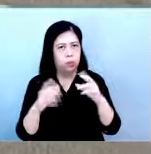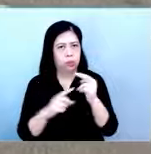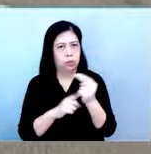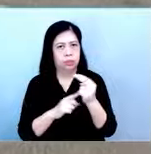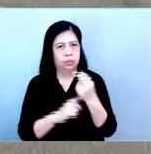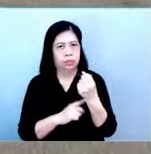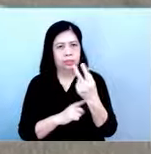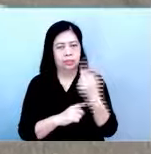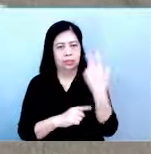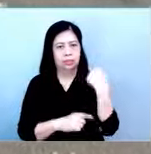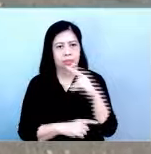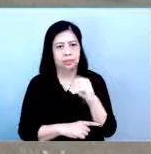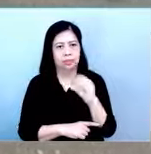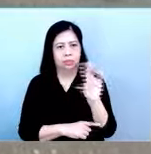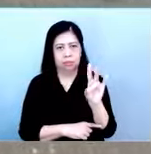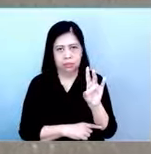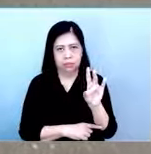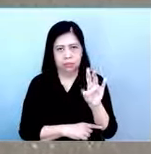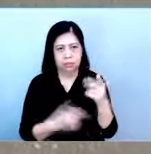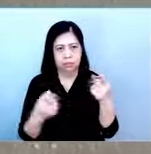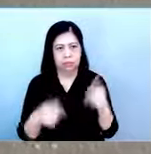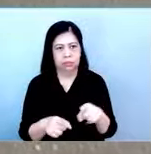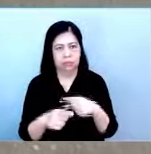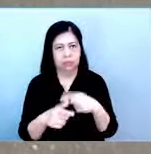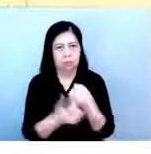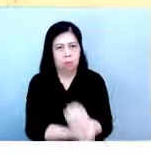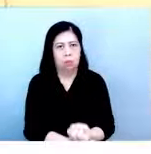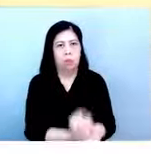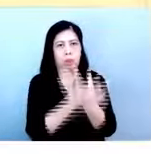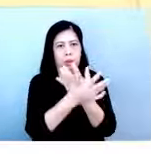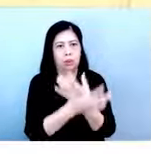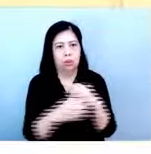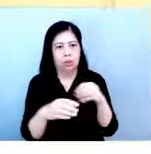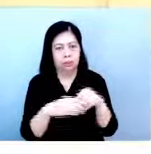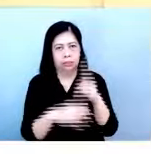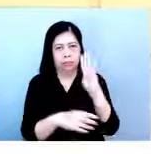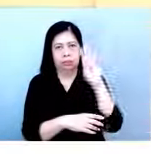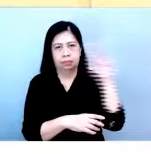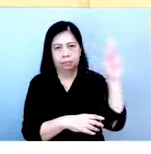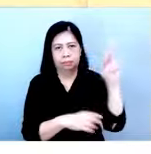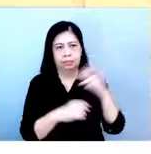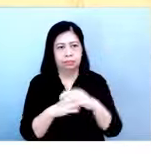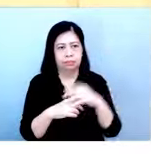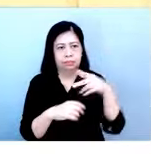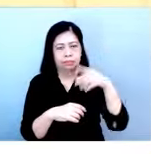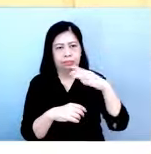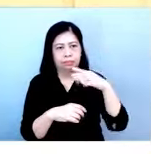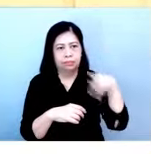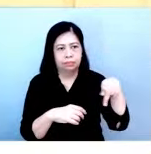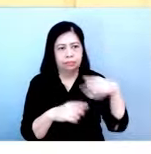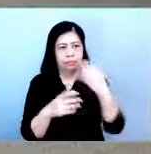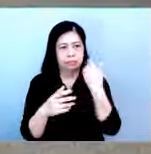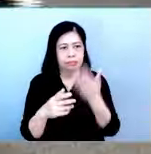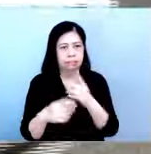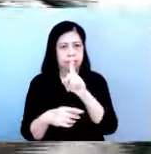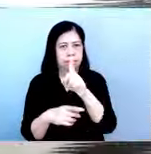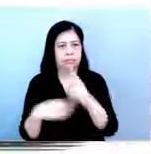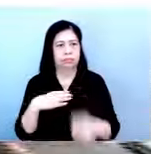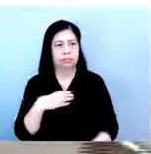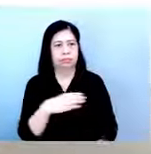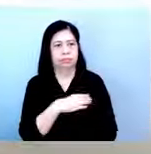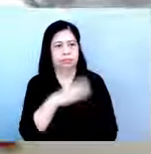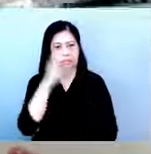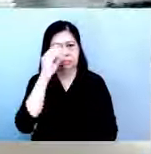taong 2007, nang mangyari ang pagsabog sa batasang pambansa kung saan namatay ang isang kongresista.